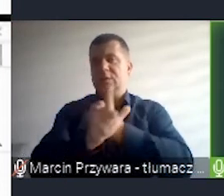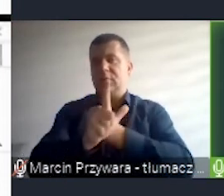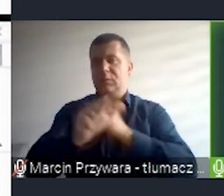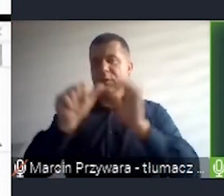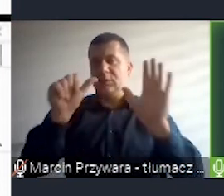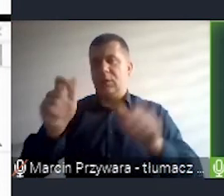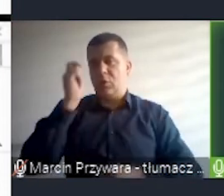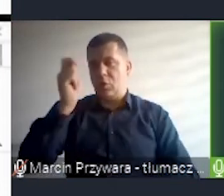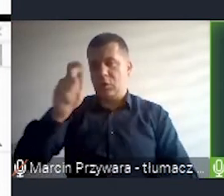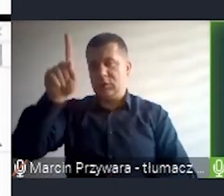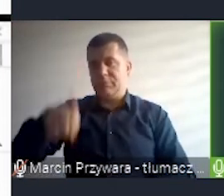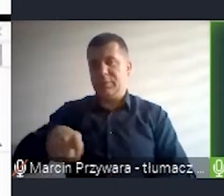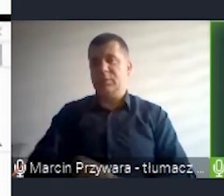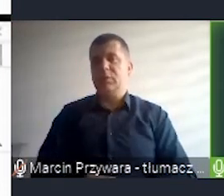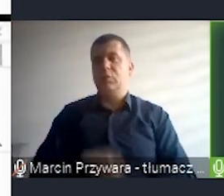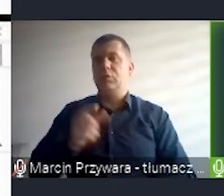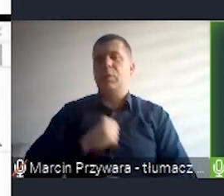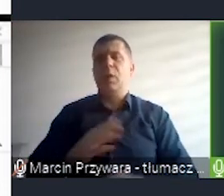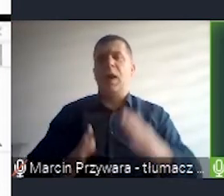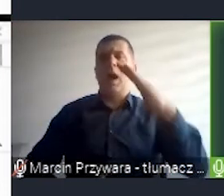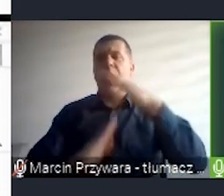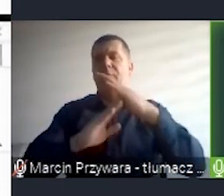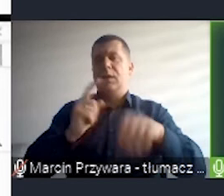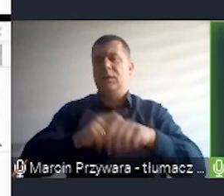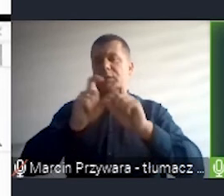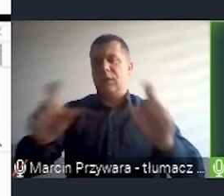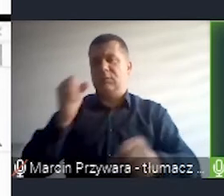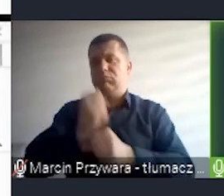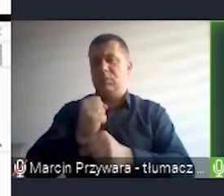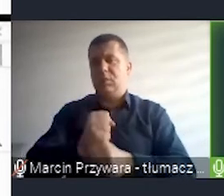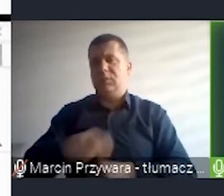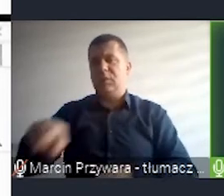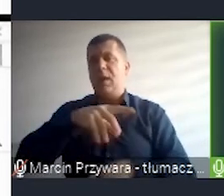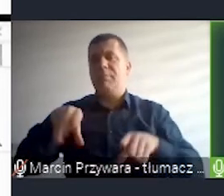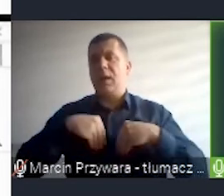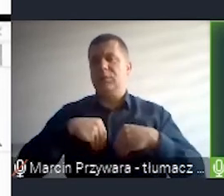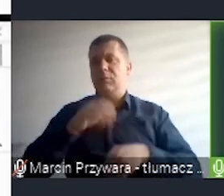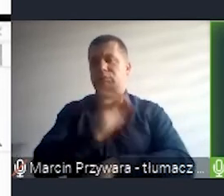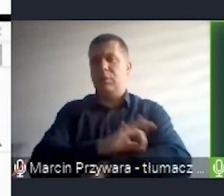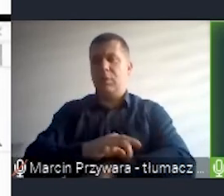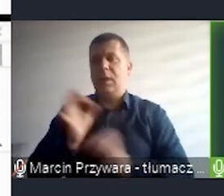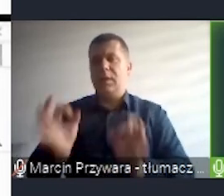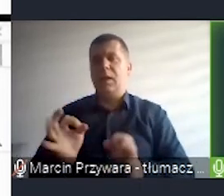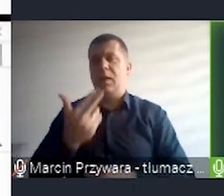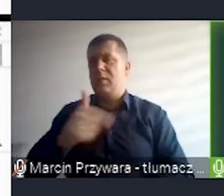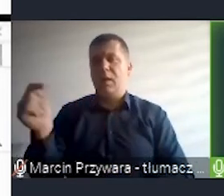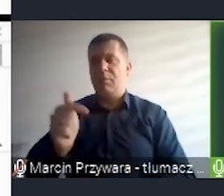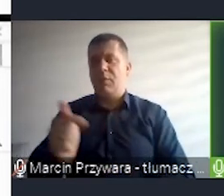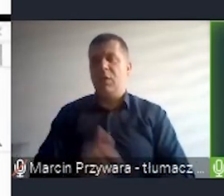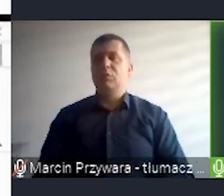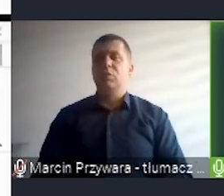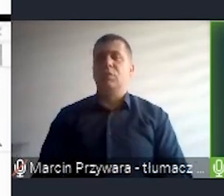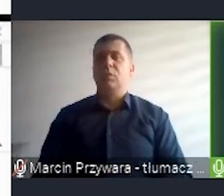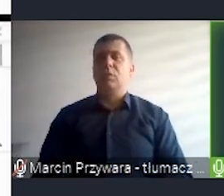276 godzin na miesiąc to był limit czasu pracy personelu projektu, w tej chwili nieobowiązujący,